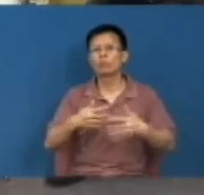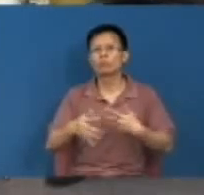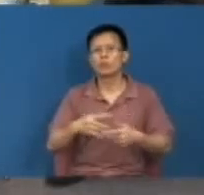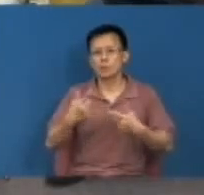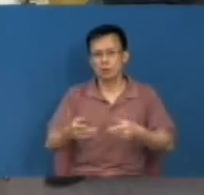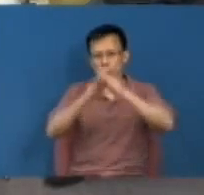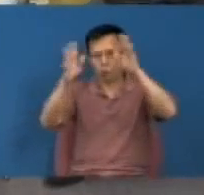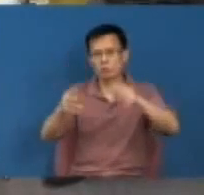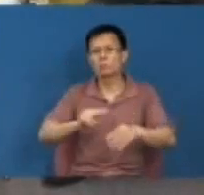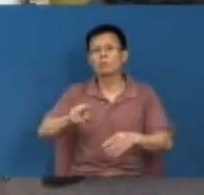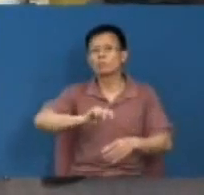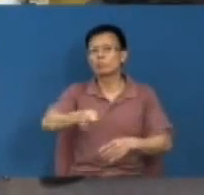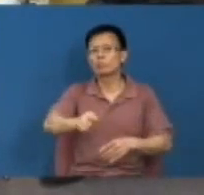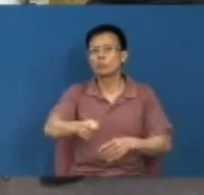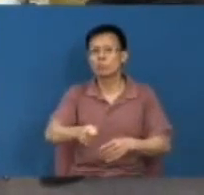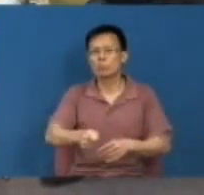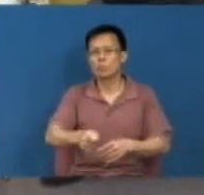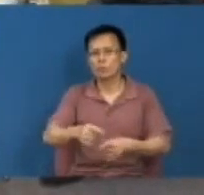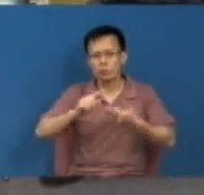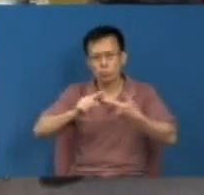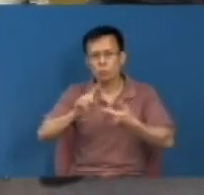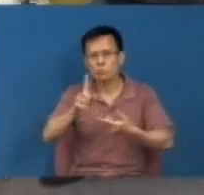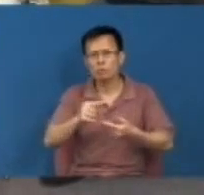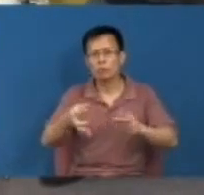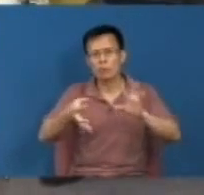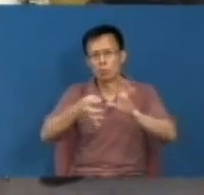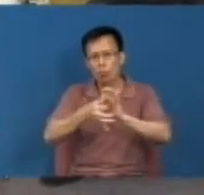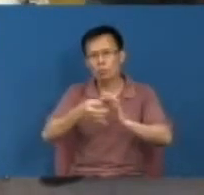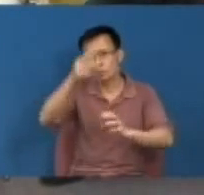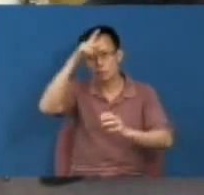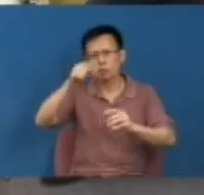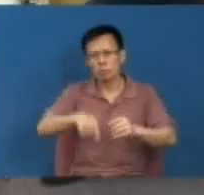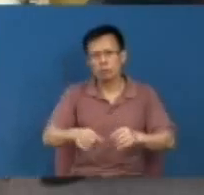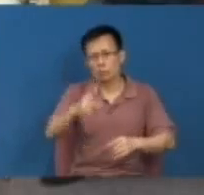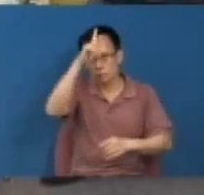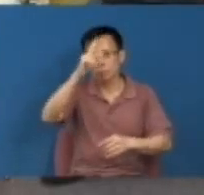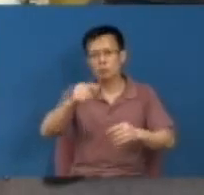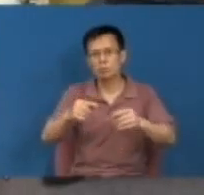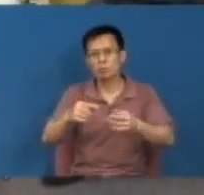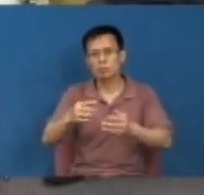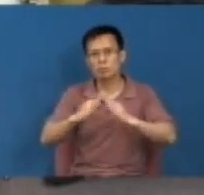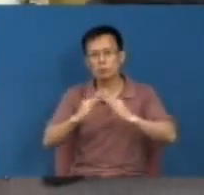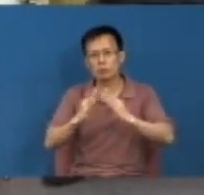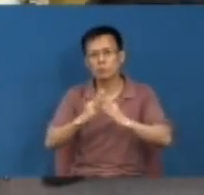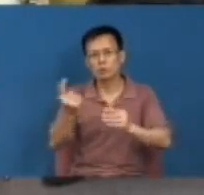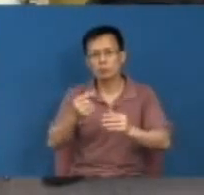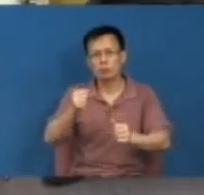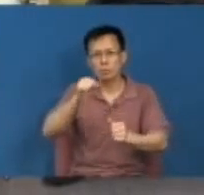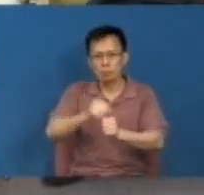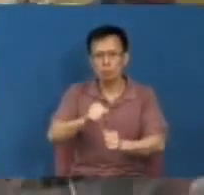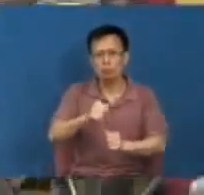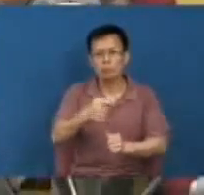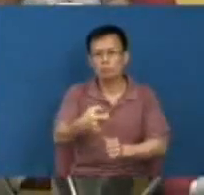緊啊！ 咁後嚟又點樣涉及到地政署又出面話？你嗰度唔值咁多錢，仲壓你價係咩回事咧？又 因